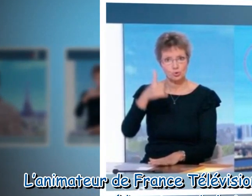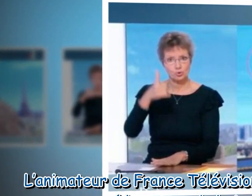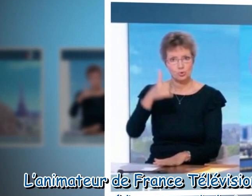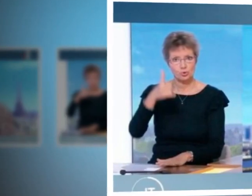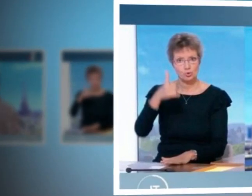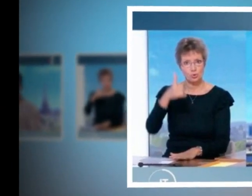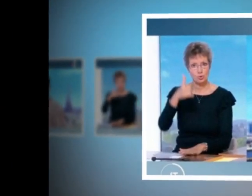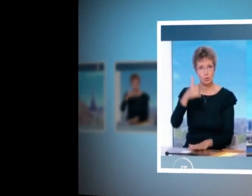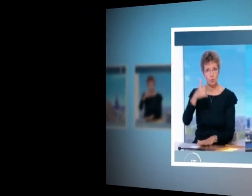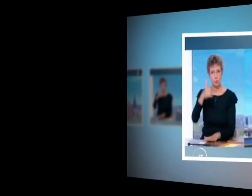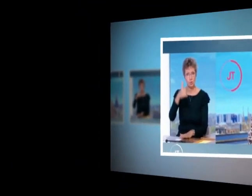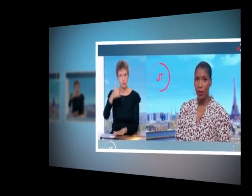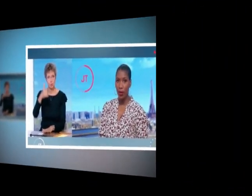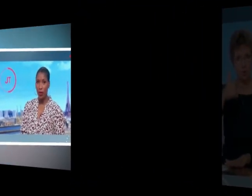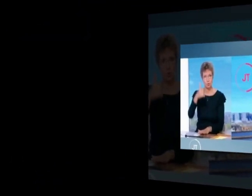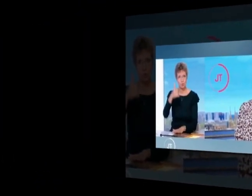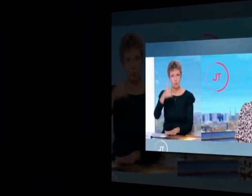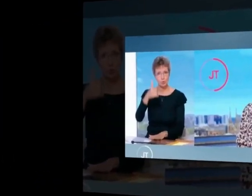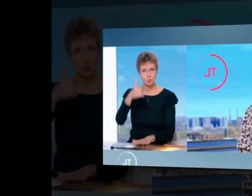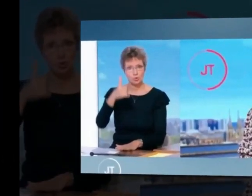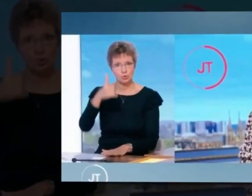sur France 2.